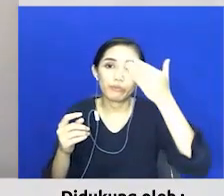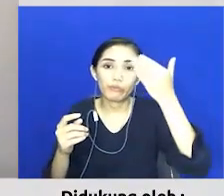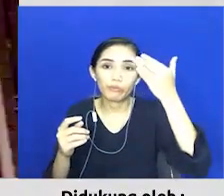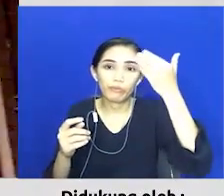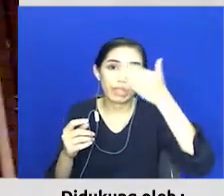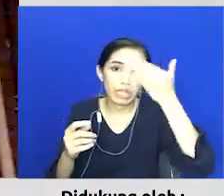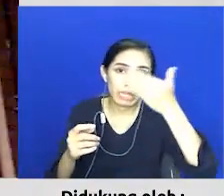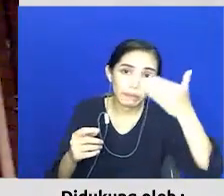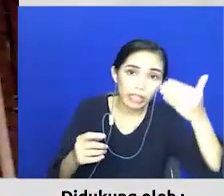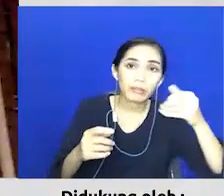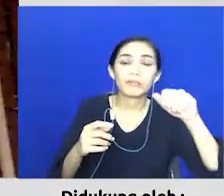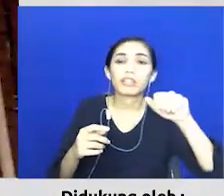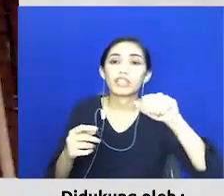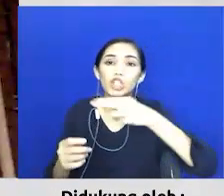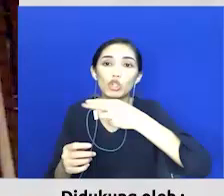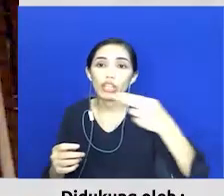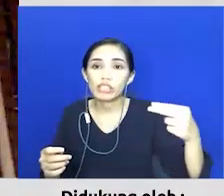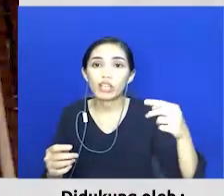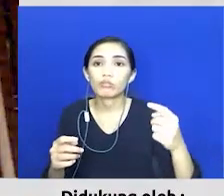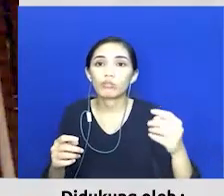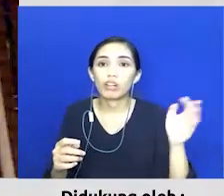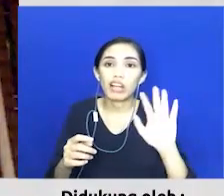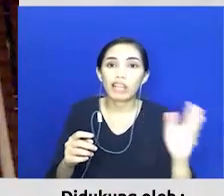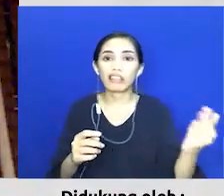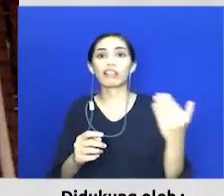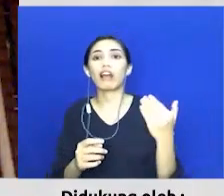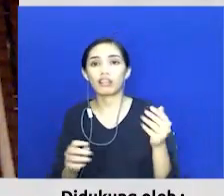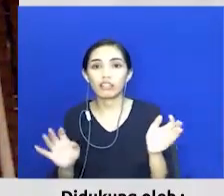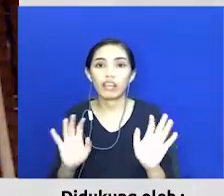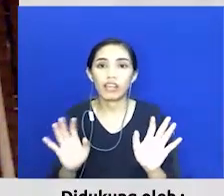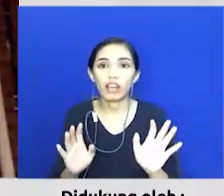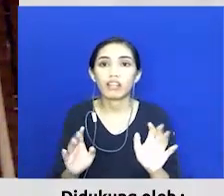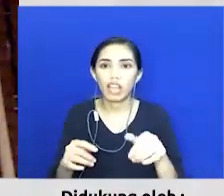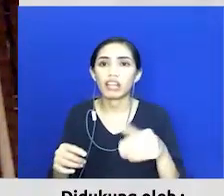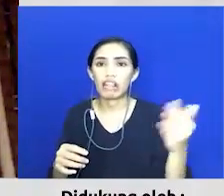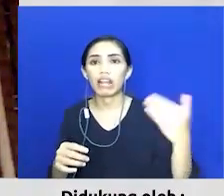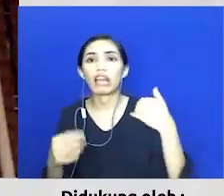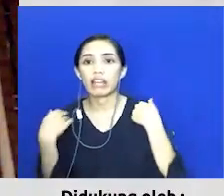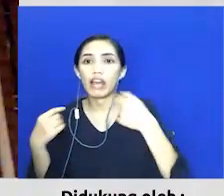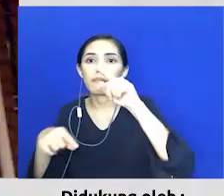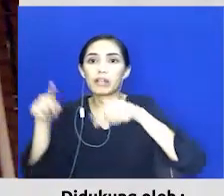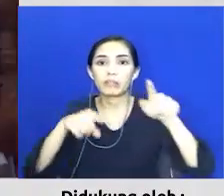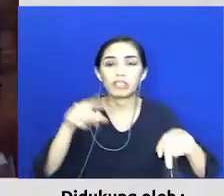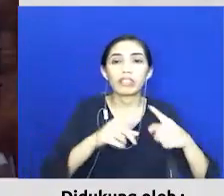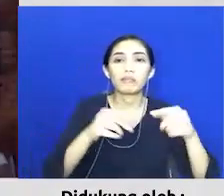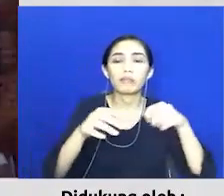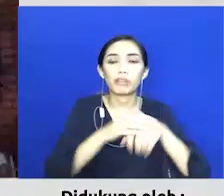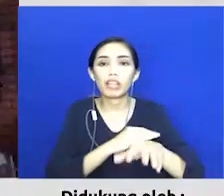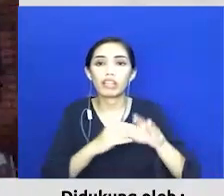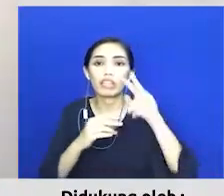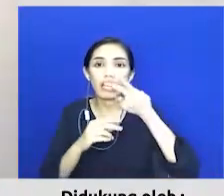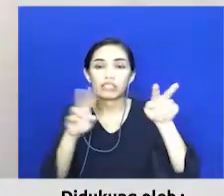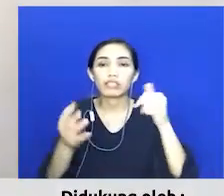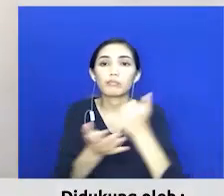Masalahnya tantangannya tentunya berbeda-beda gitu. Dan dari setiap tantangan ini ya ada aja gitu yang dihasilkan, itu yang aku lihat gitu. Jadi sebetulnya